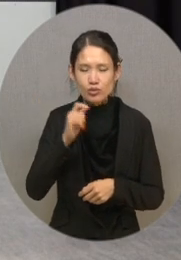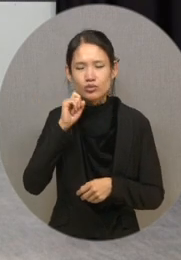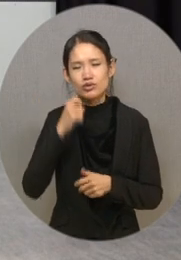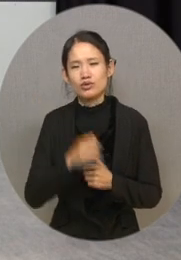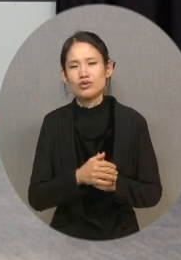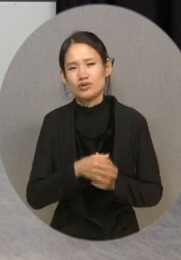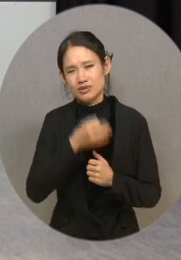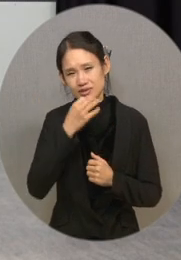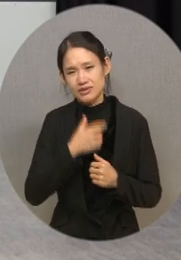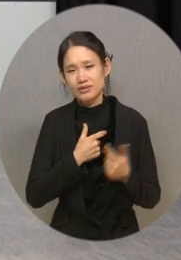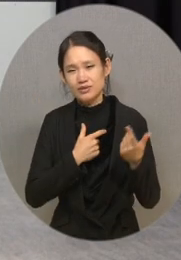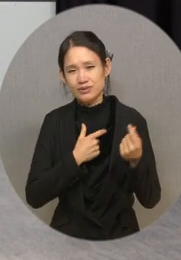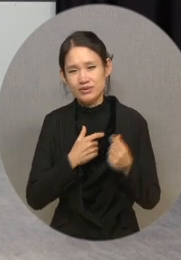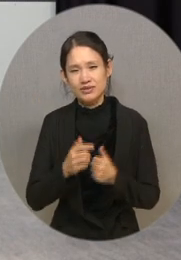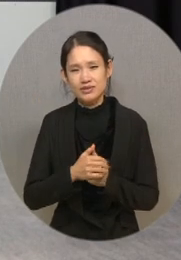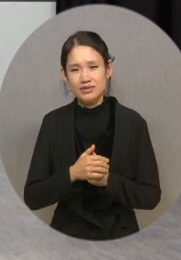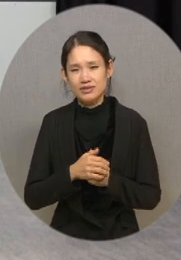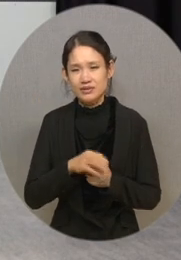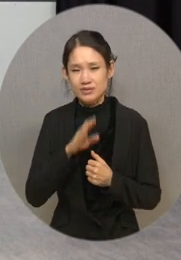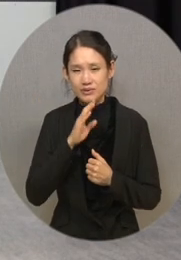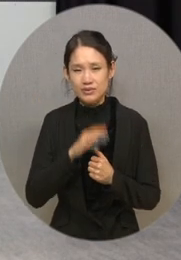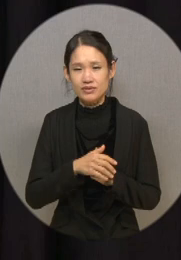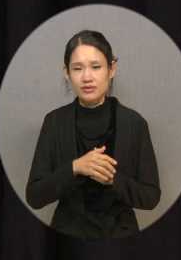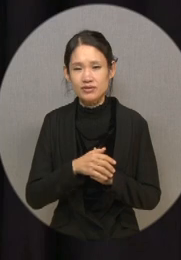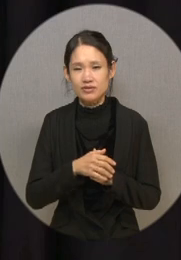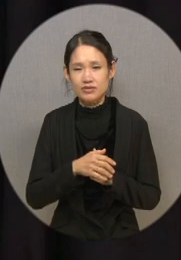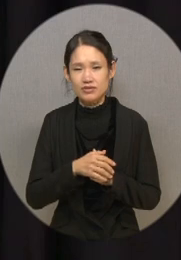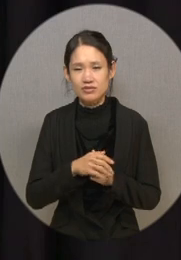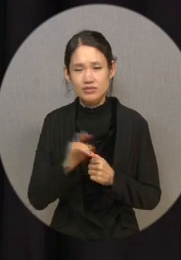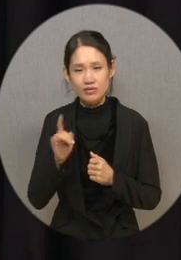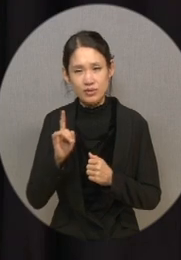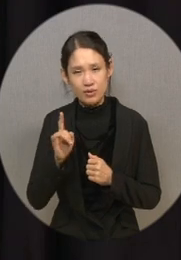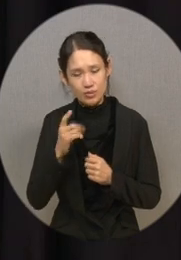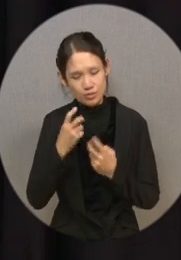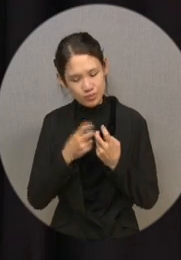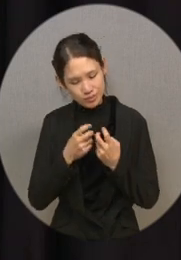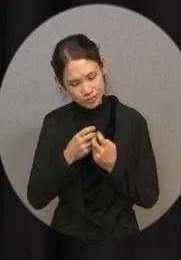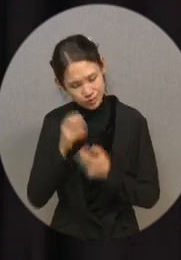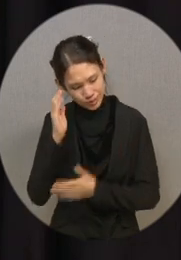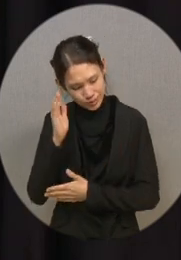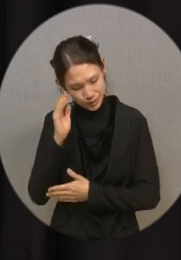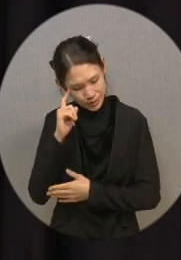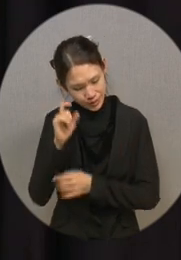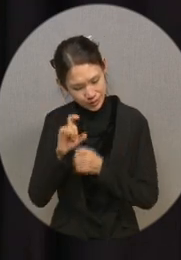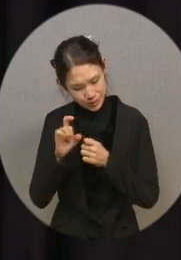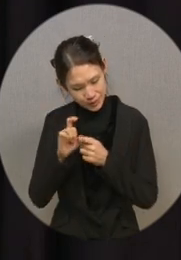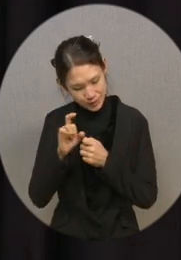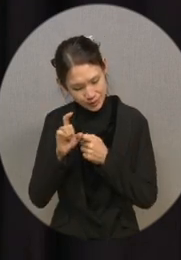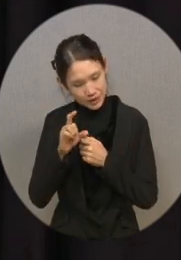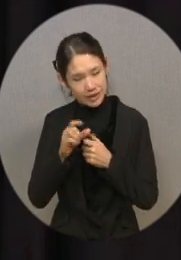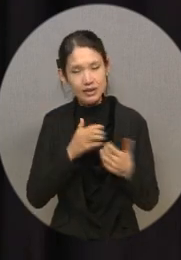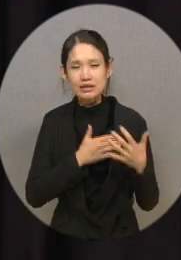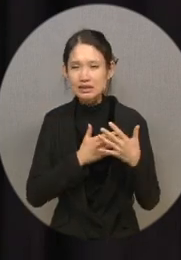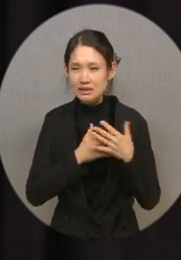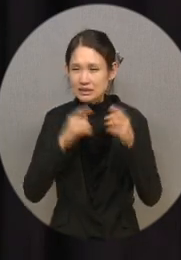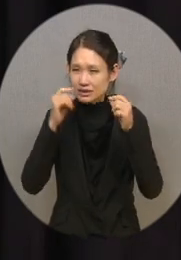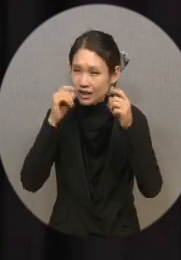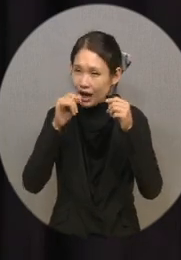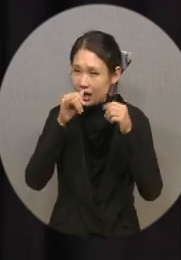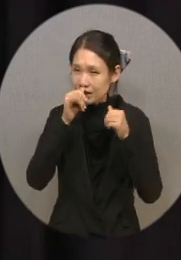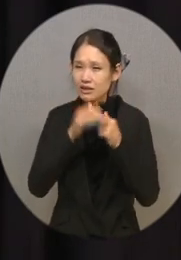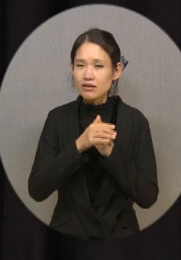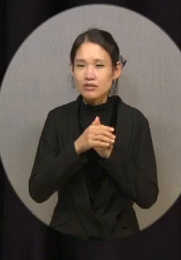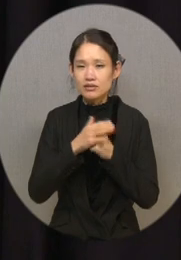거든. 그러셨어요. 그래가지고 어떤 얘기할까 해서 순간 긴장을 했다가 무슨 얘기냐면